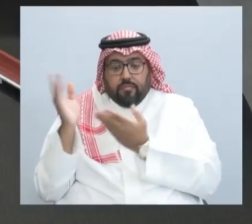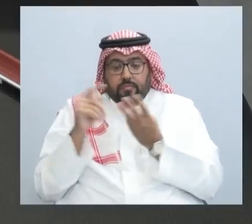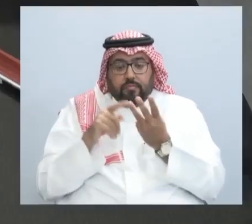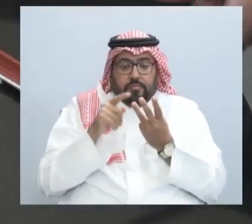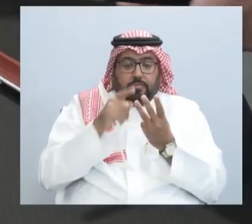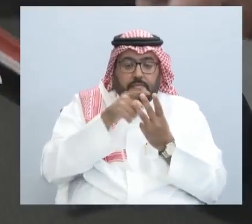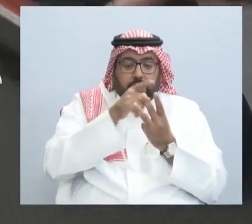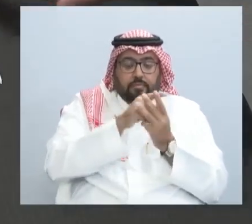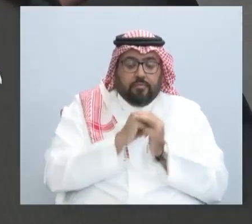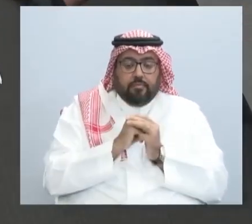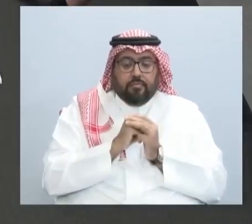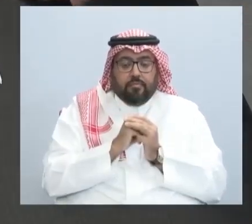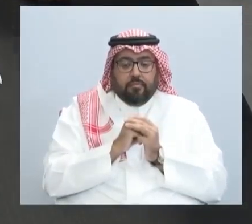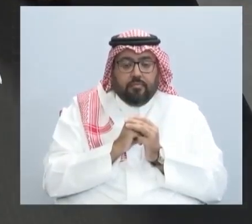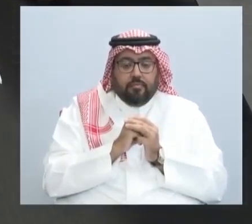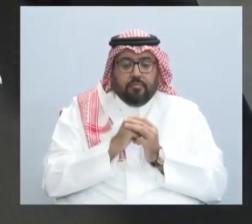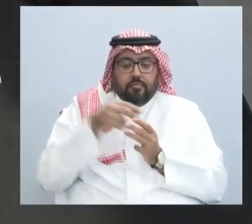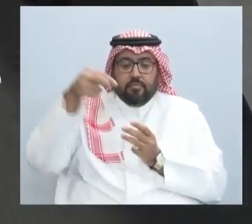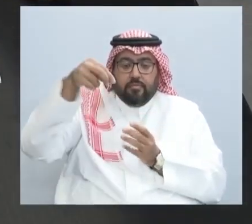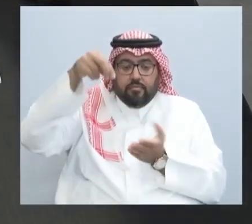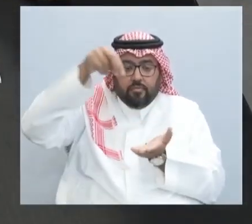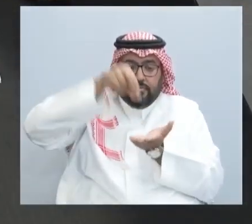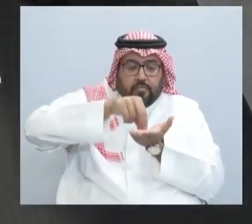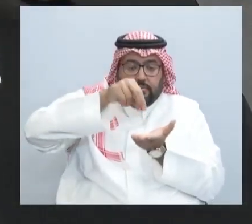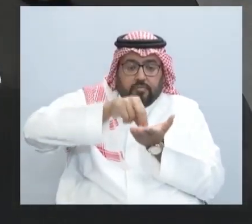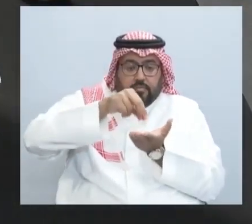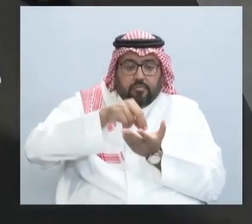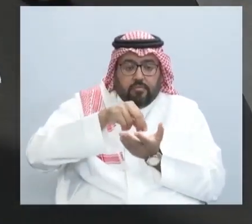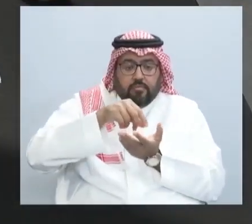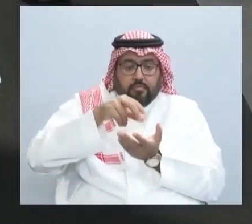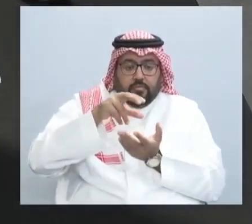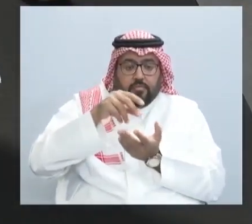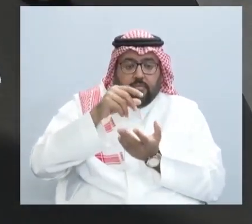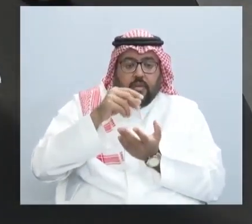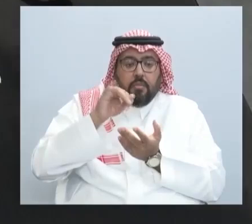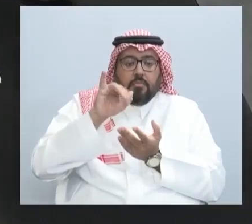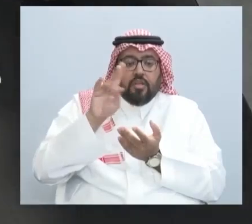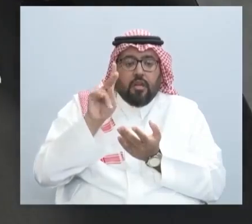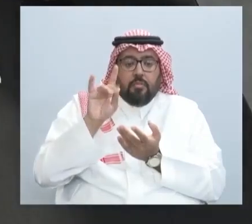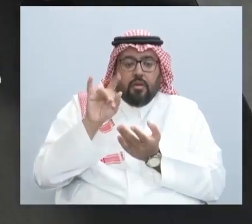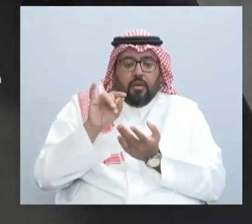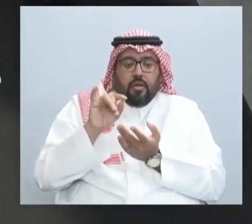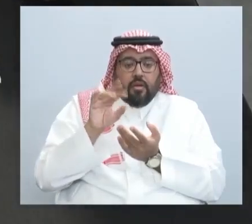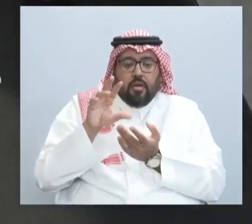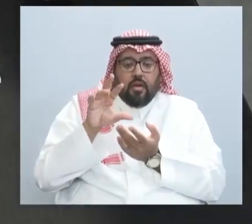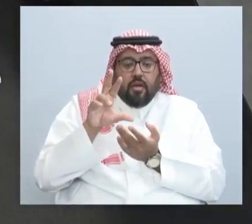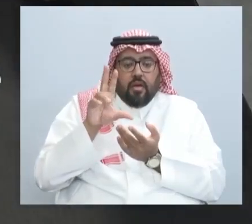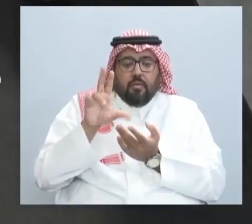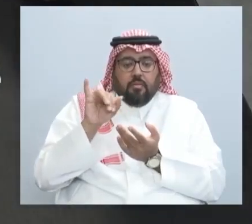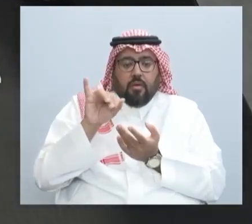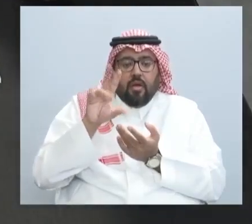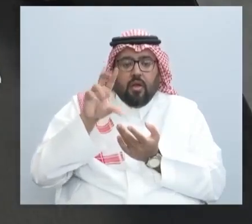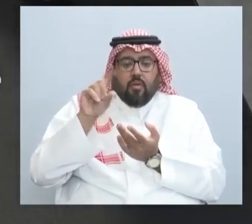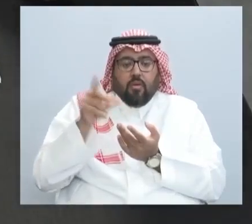او المواد بالثلاث لدينا هذا مشابك الورق ولدينا كما